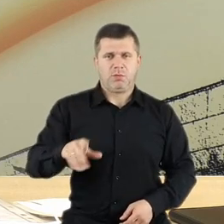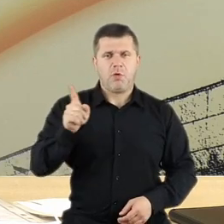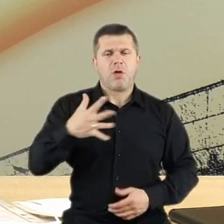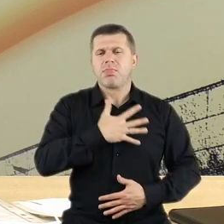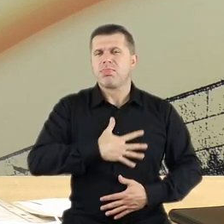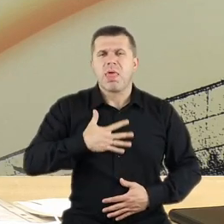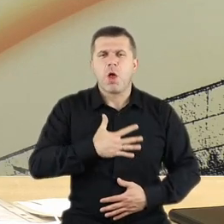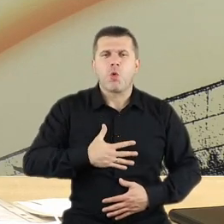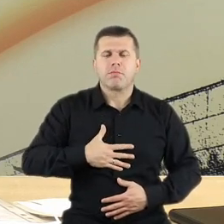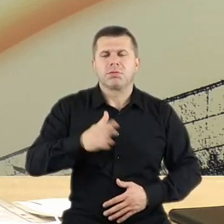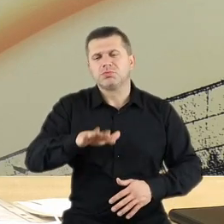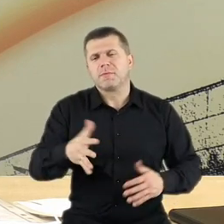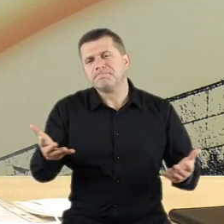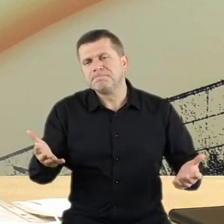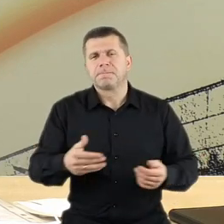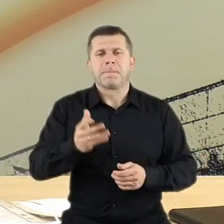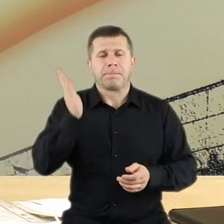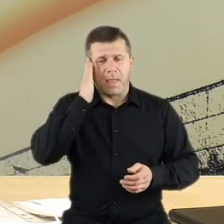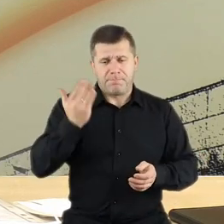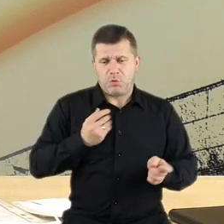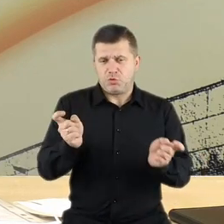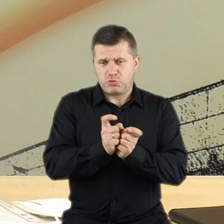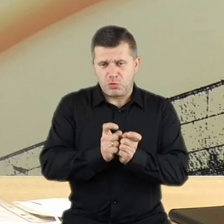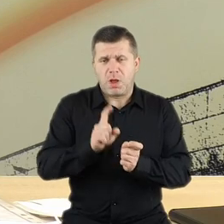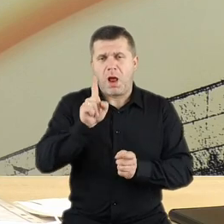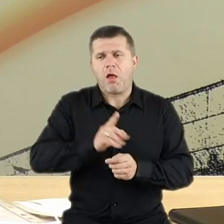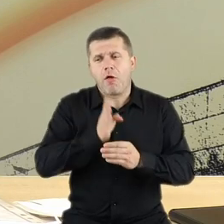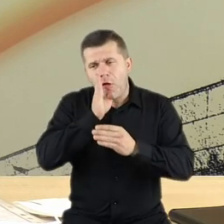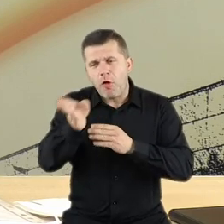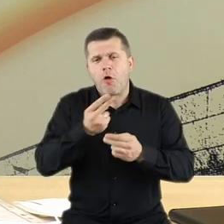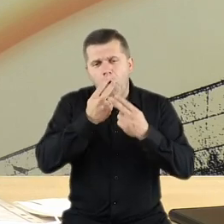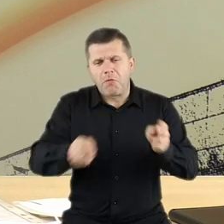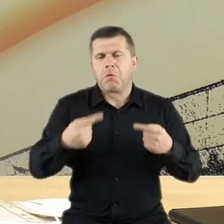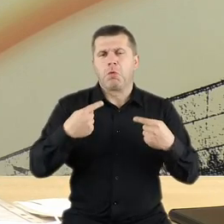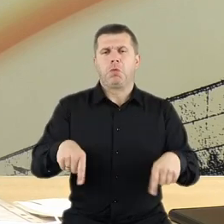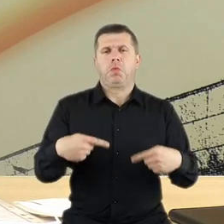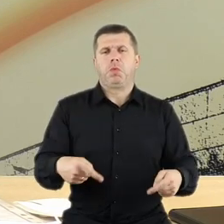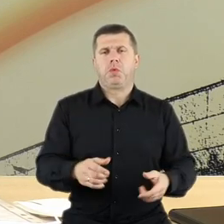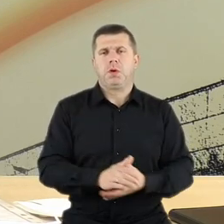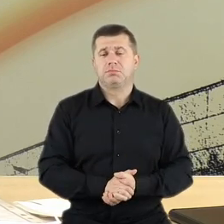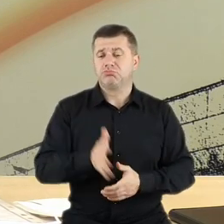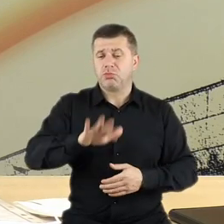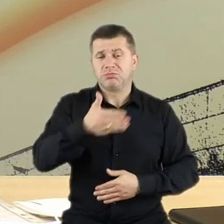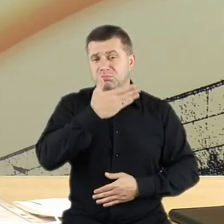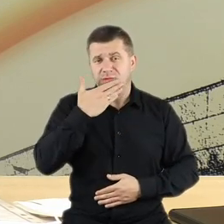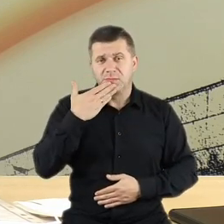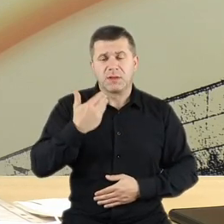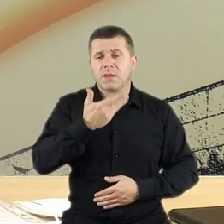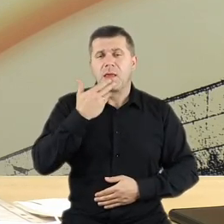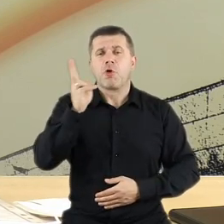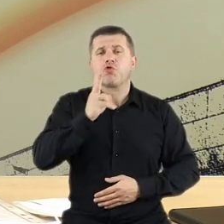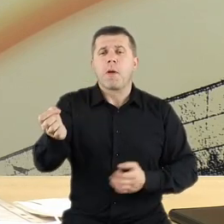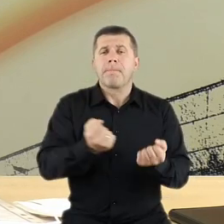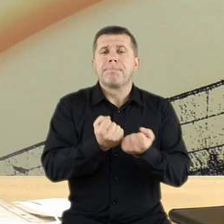prostu dzieci Byśmy mieszkali po sąsiedzku Ale myśmy tam nie chodzili No i niebo dzieci więc nie miał kto tych papierów